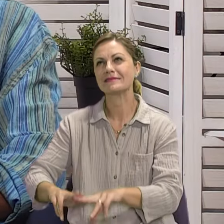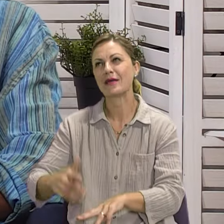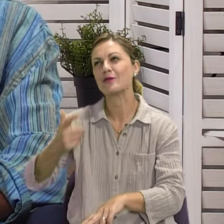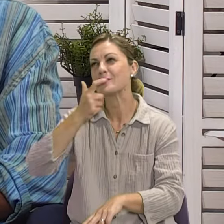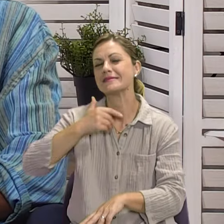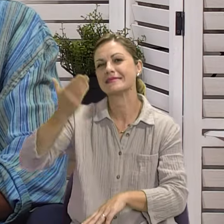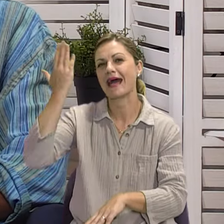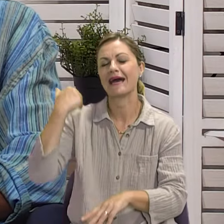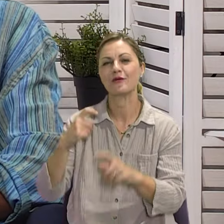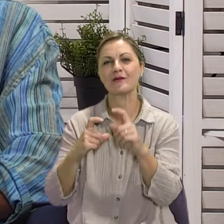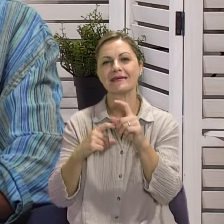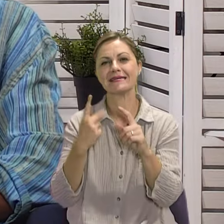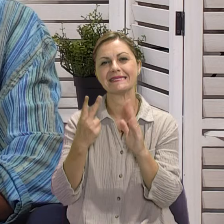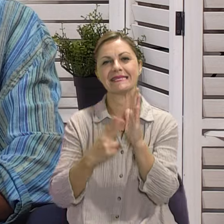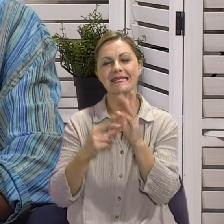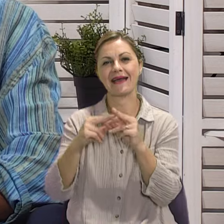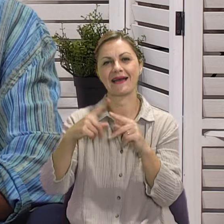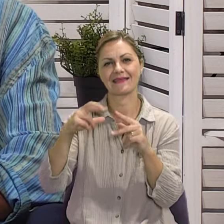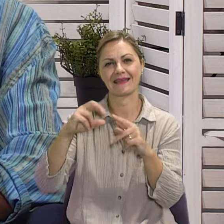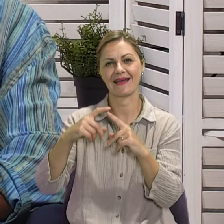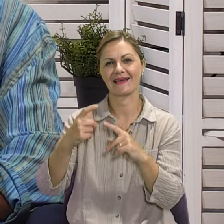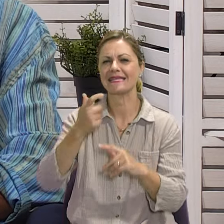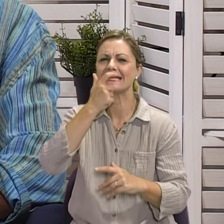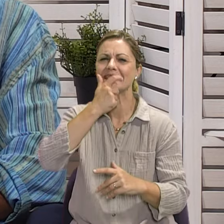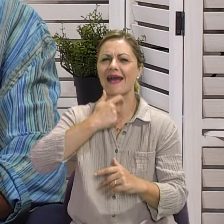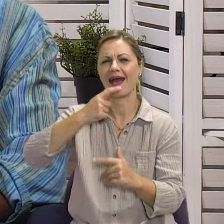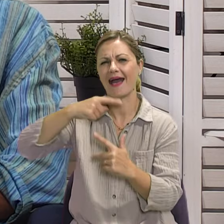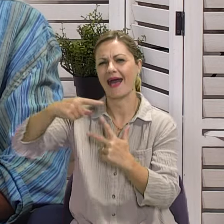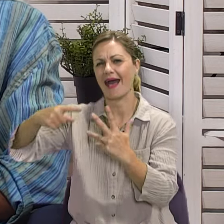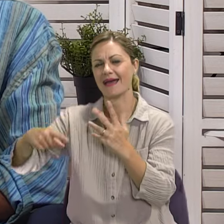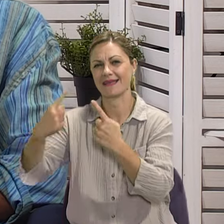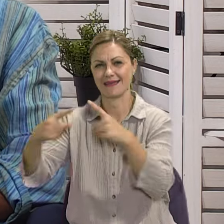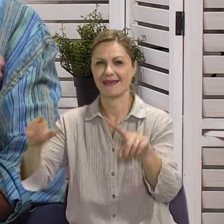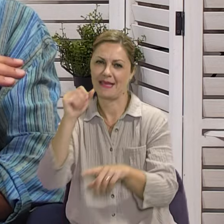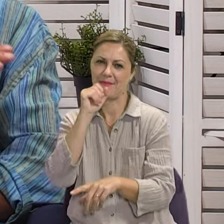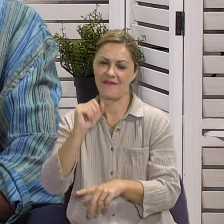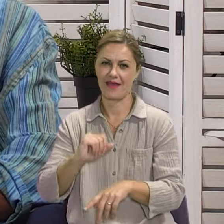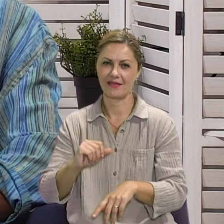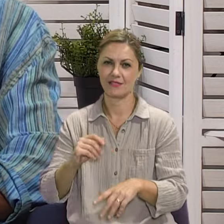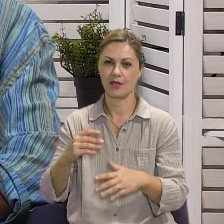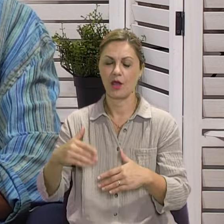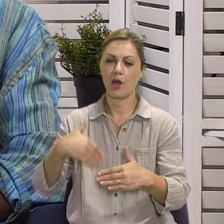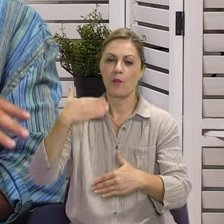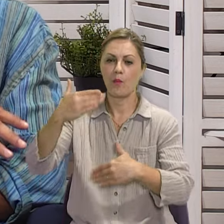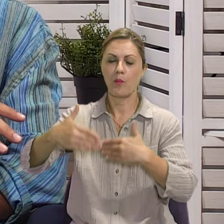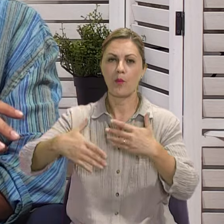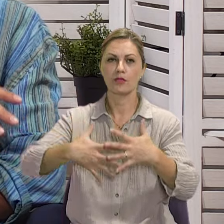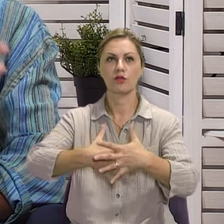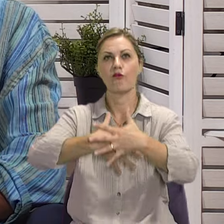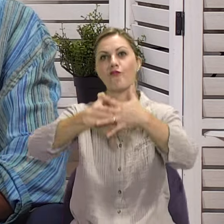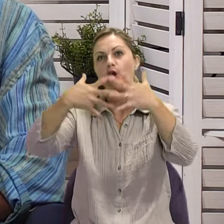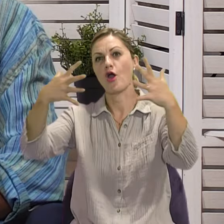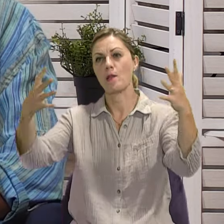Eli Fitzgerald, na Armstrongu. Tu sam stao. Kad je počela onda ova velika, veliki